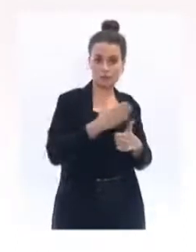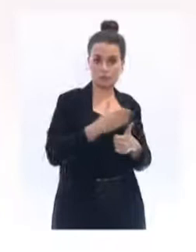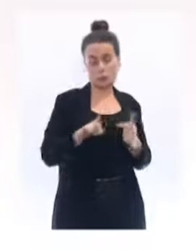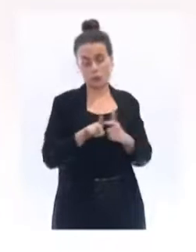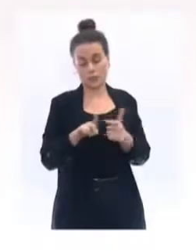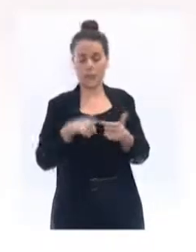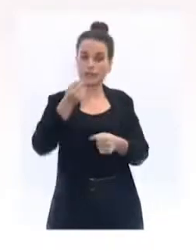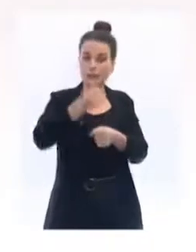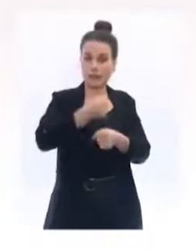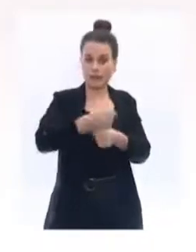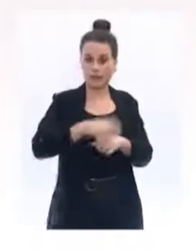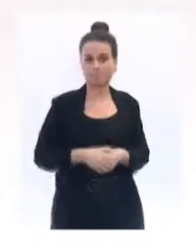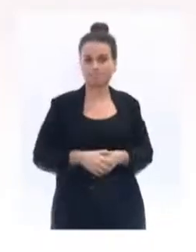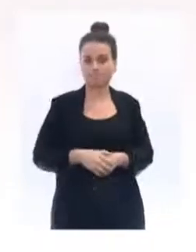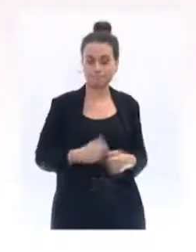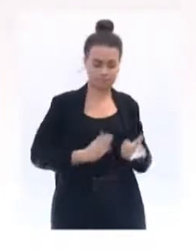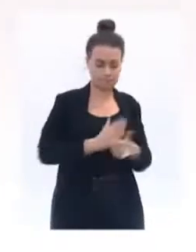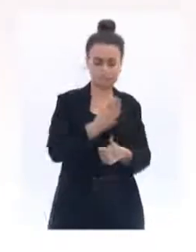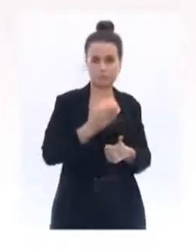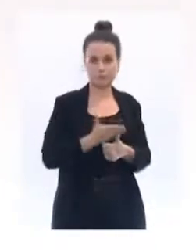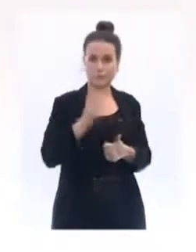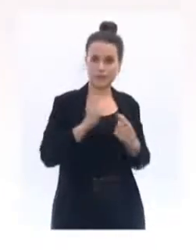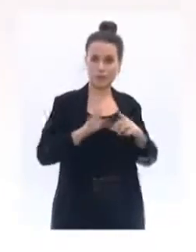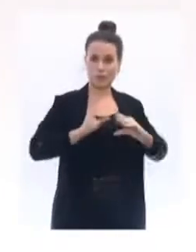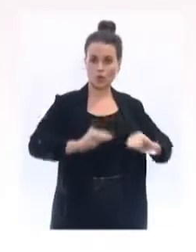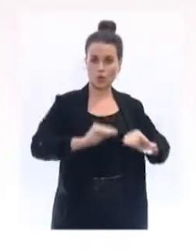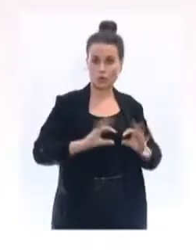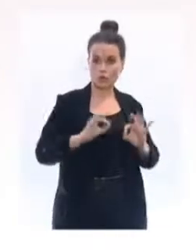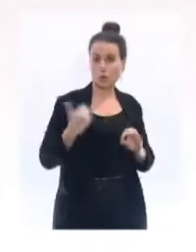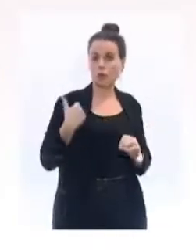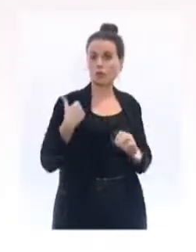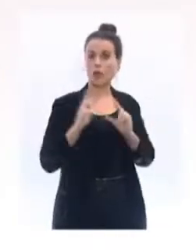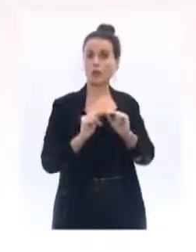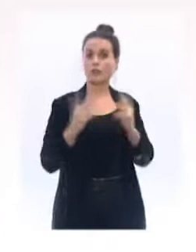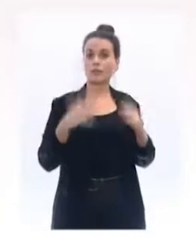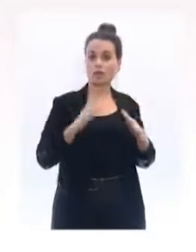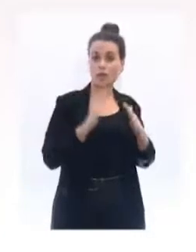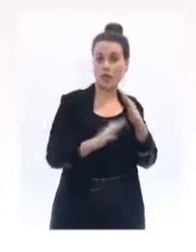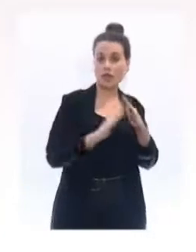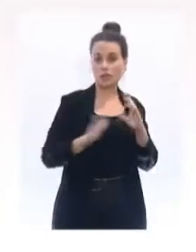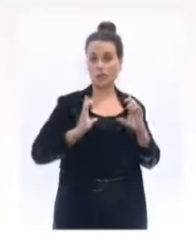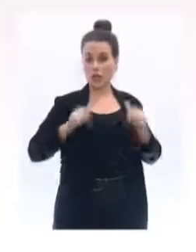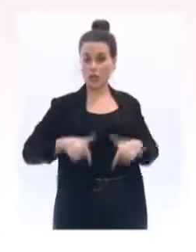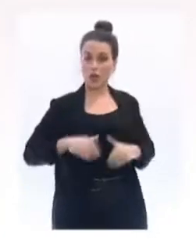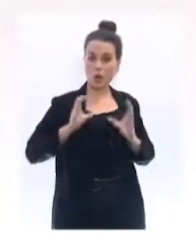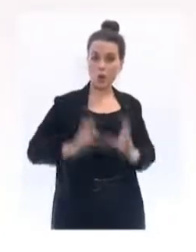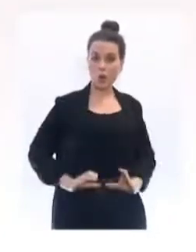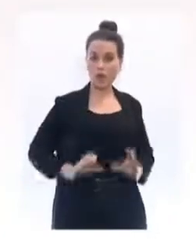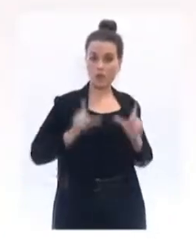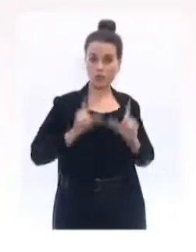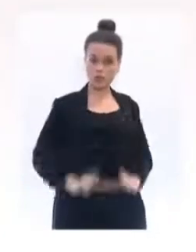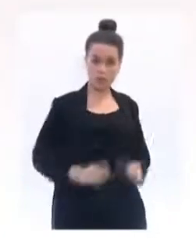ce qui concerne l'enseignement je les dis les crèches les écoles les collèges et les lycées resteront ouverts